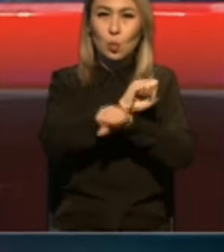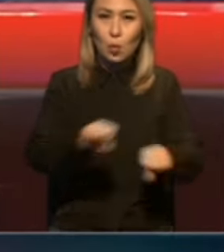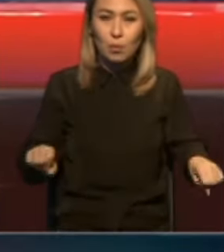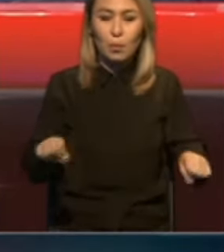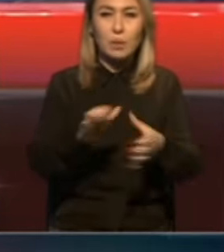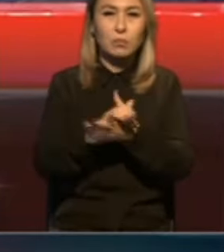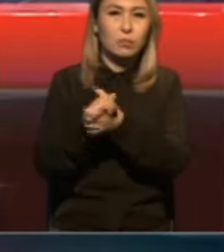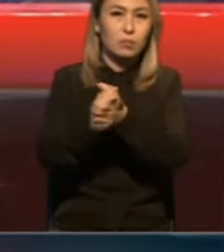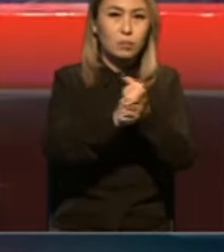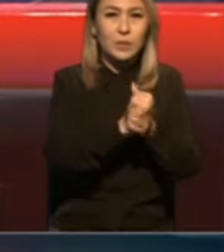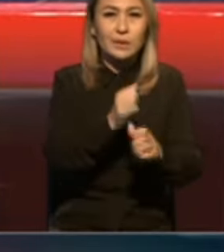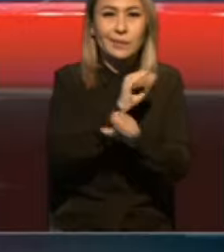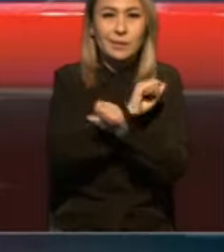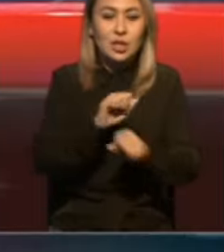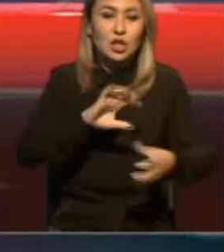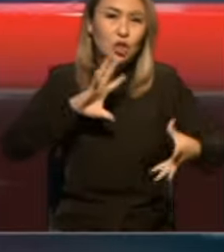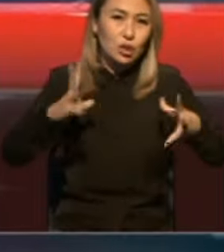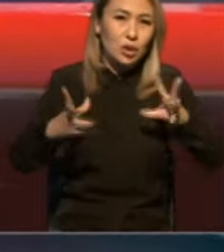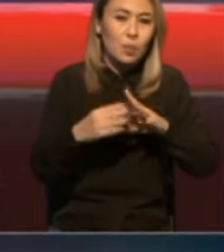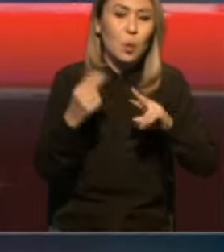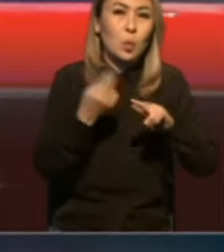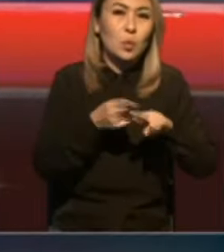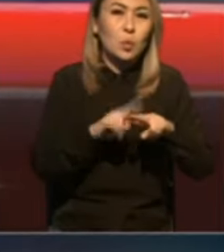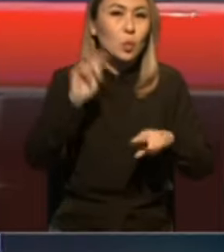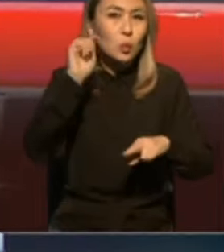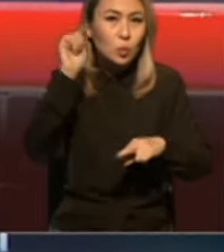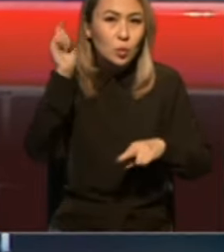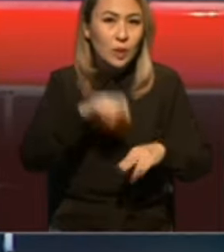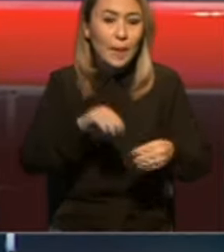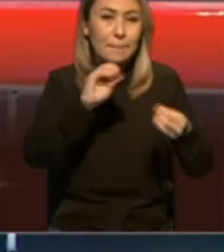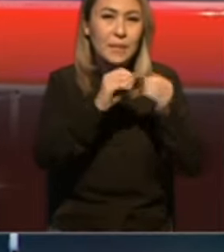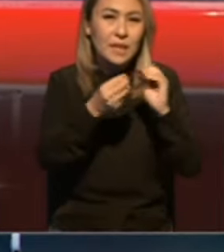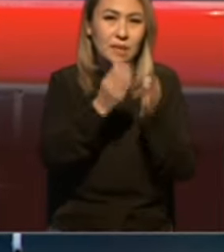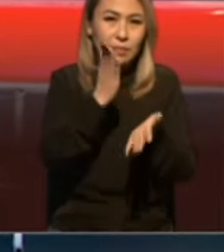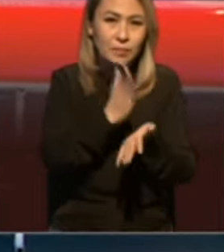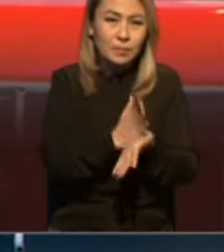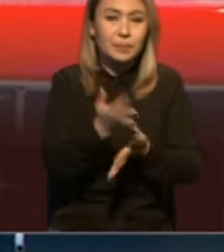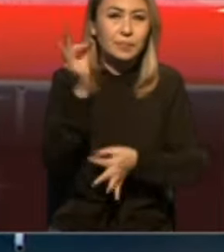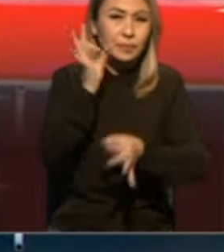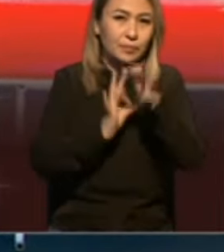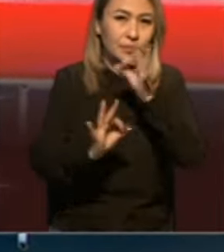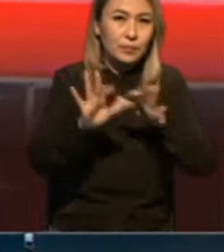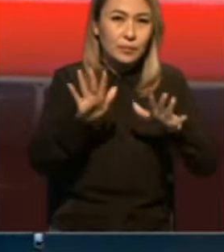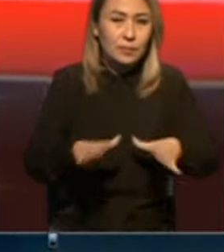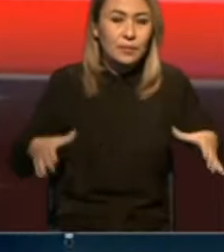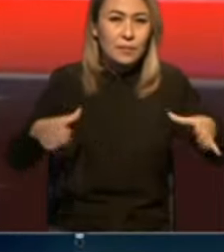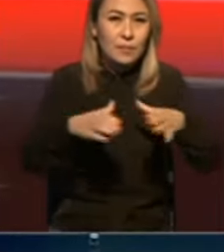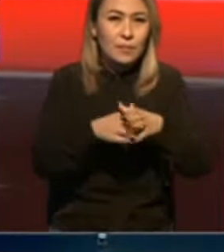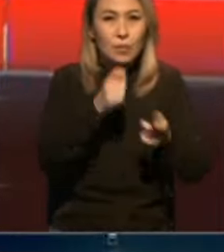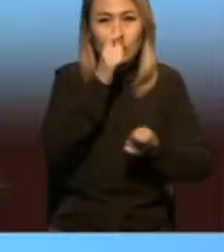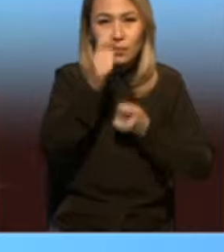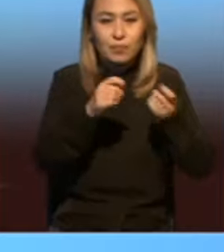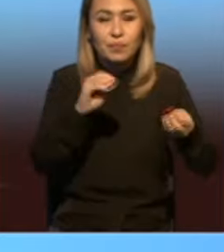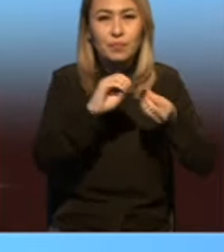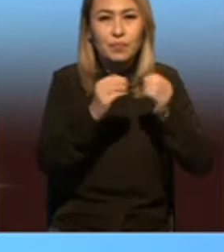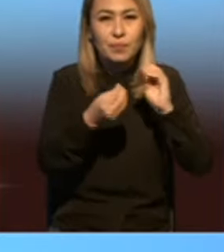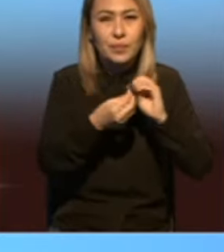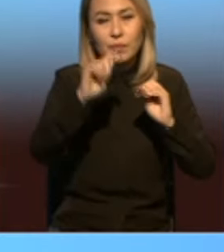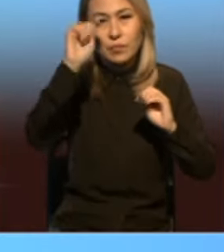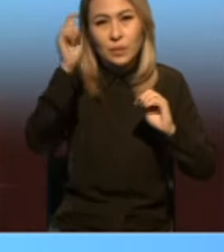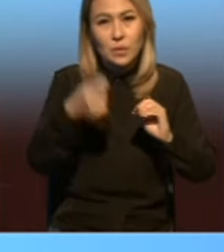керек. Ол кісі жалпы осы Украина, Ресей мәселесі бар, таяу шығыс мәселесі бар. Бұл кикілжіңдерді, бұл